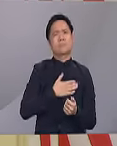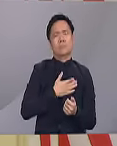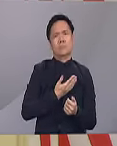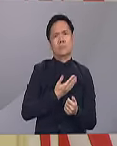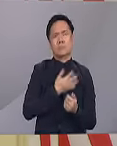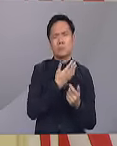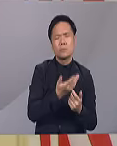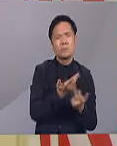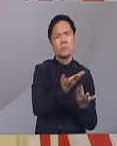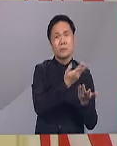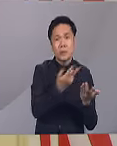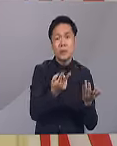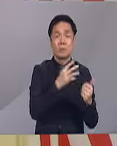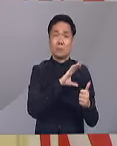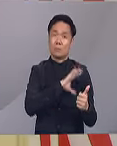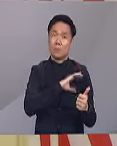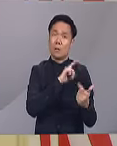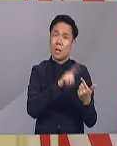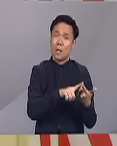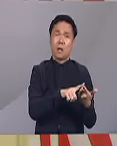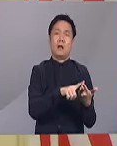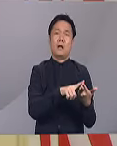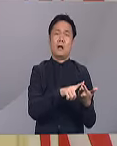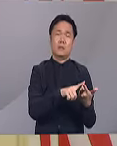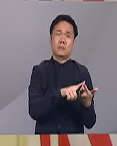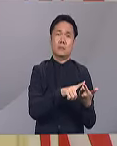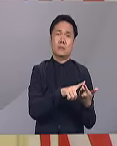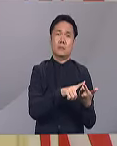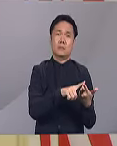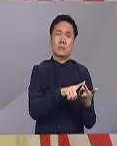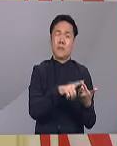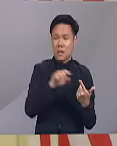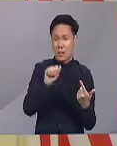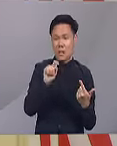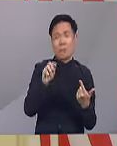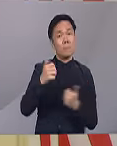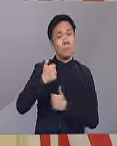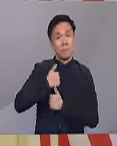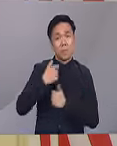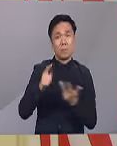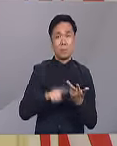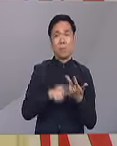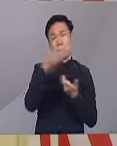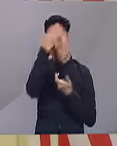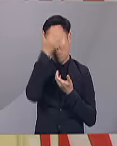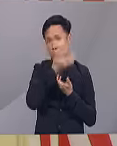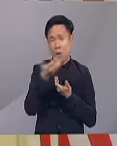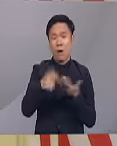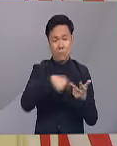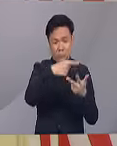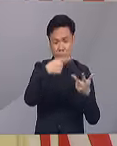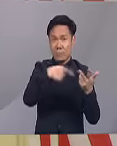mereka, PDRM, ahli angkat ATM, Jabatan Bomba dan